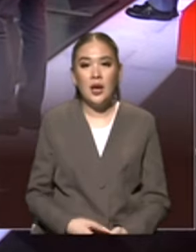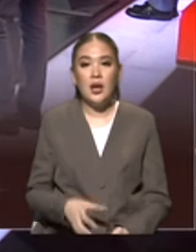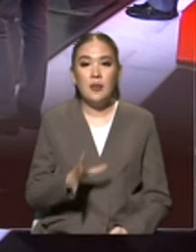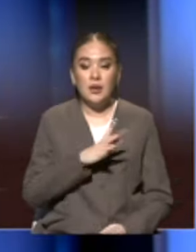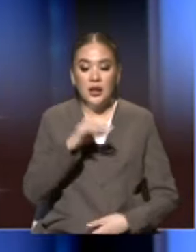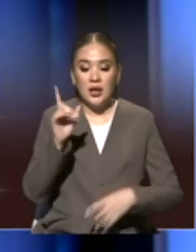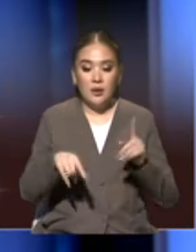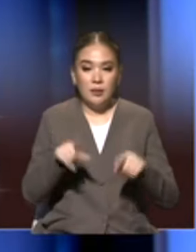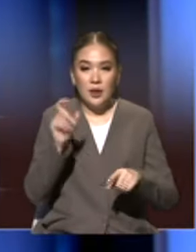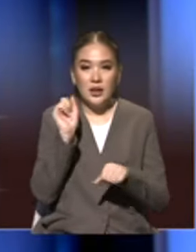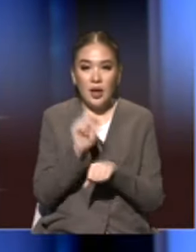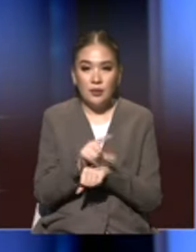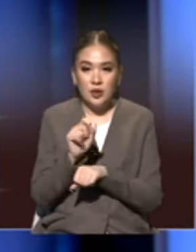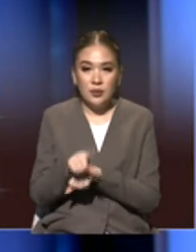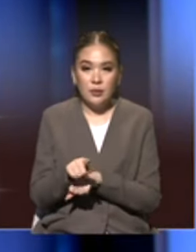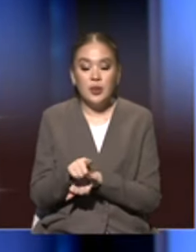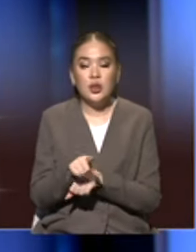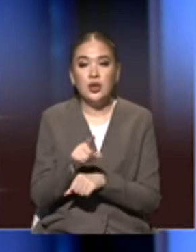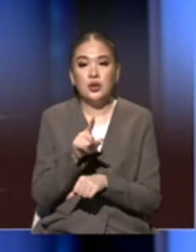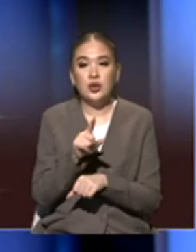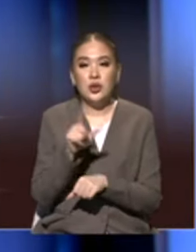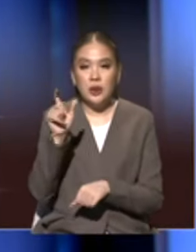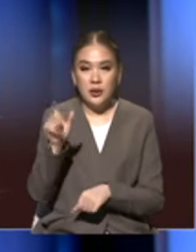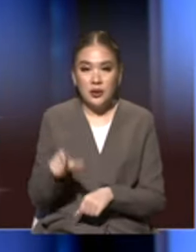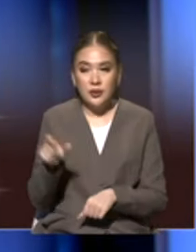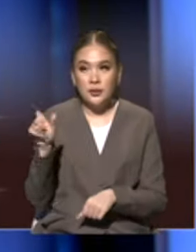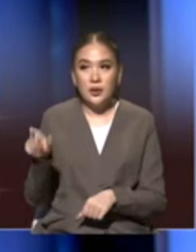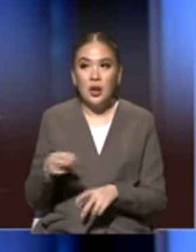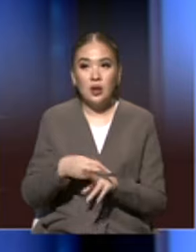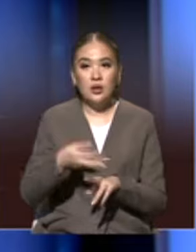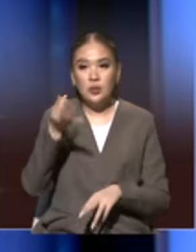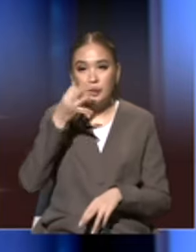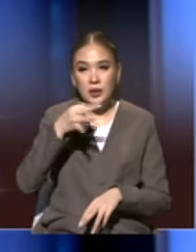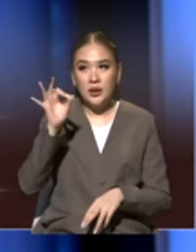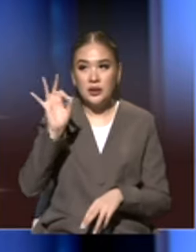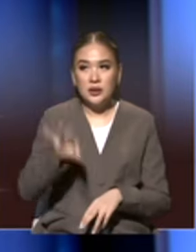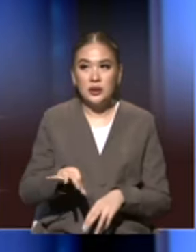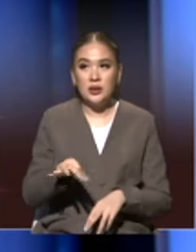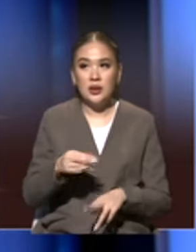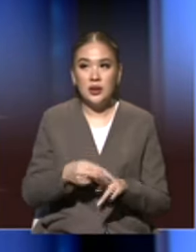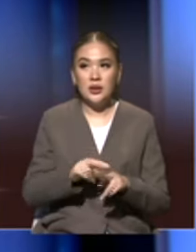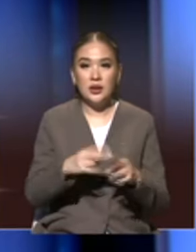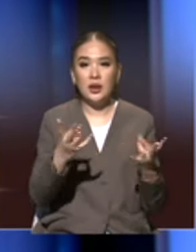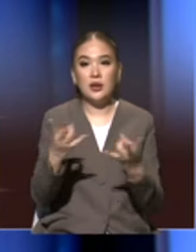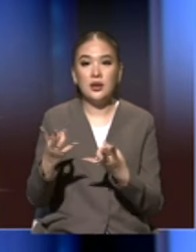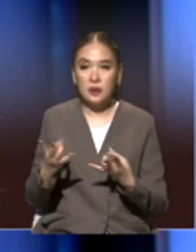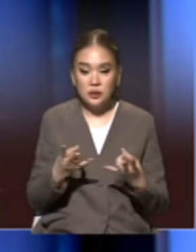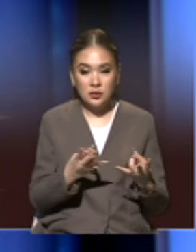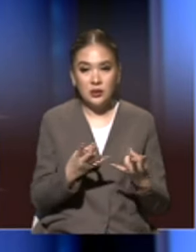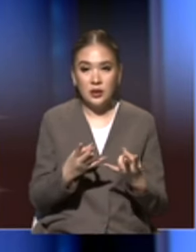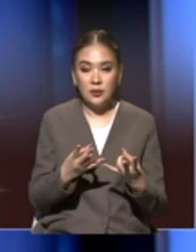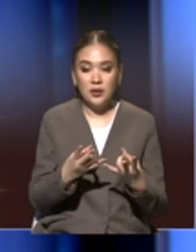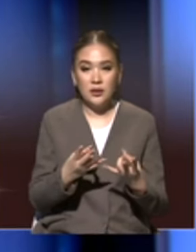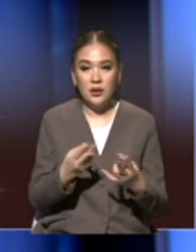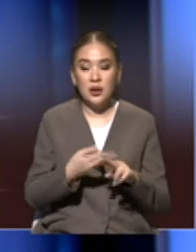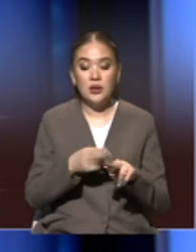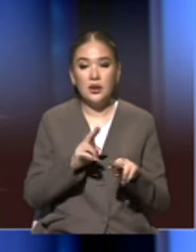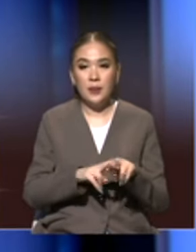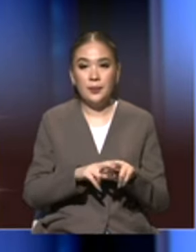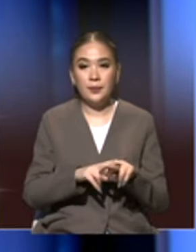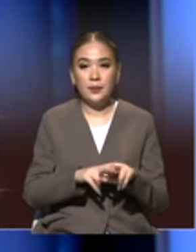берушілер жаңағы біліктілік тарапынан мысалы жаңағы квалификационный требование дейді, оны асыра көрсету мүмкін